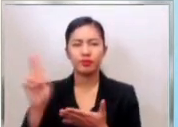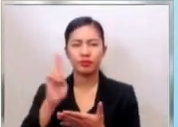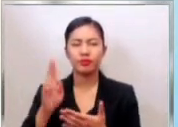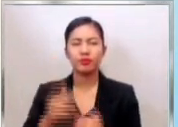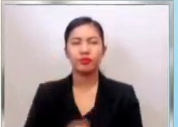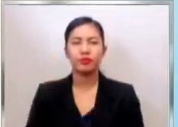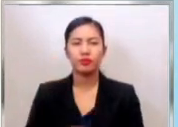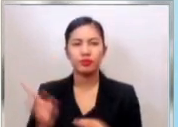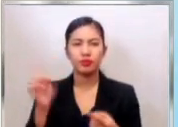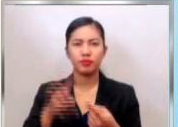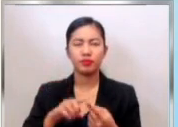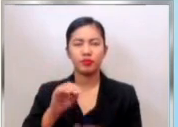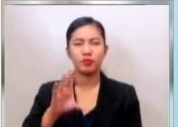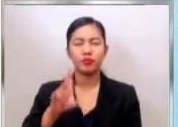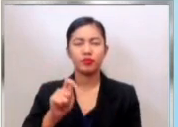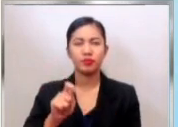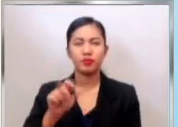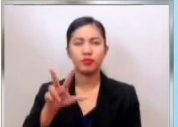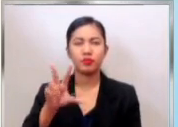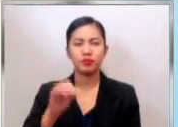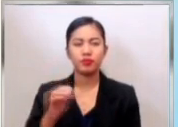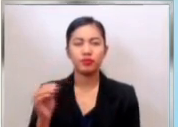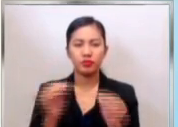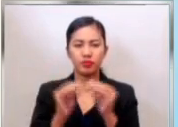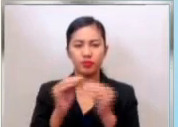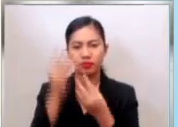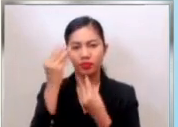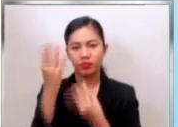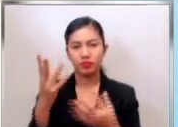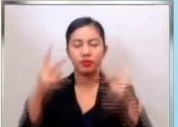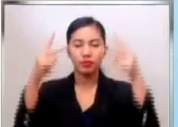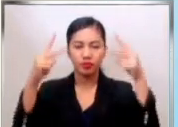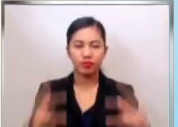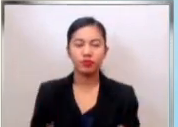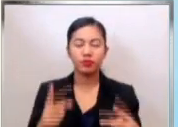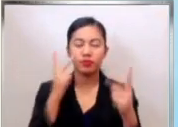yan. Para sa iba pang detalye, bisitahin po ang